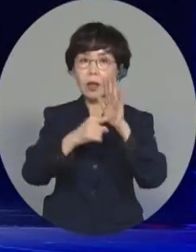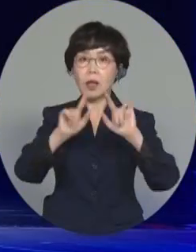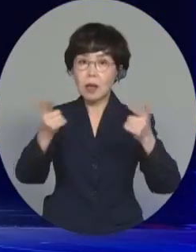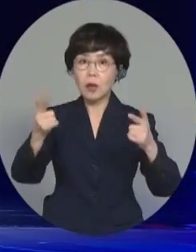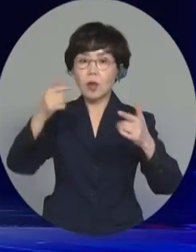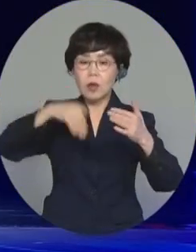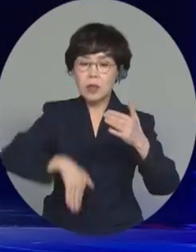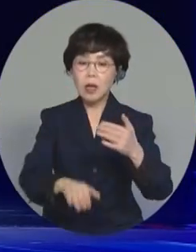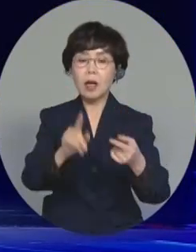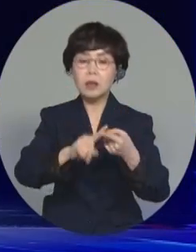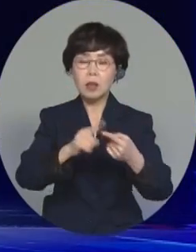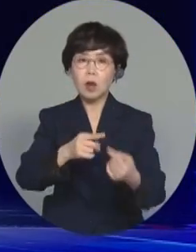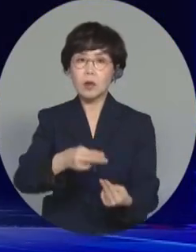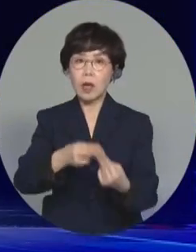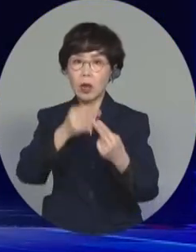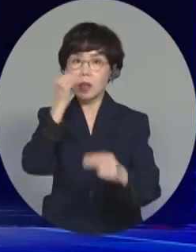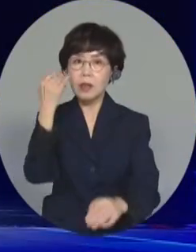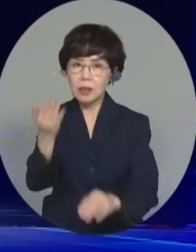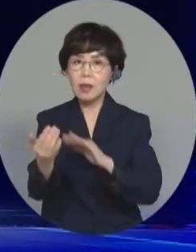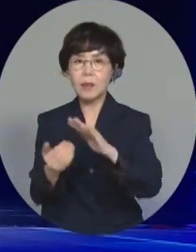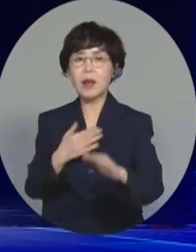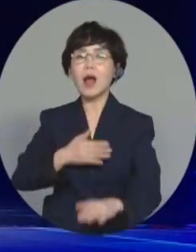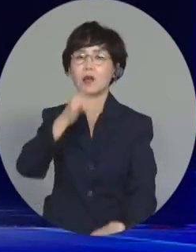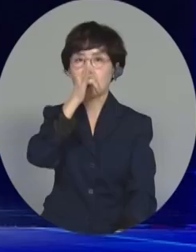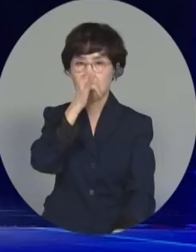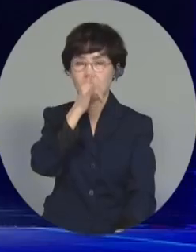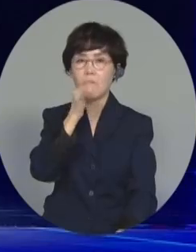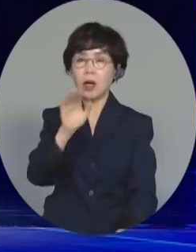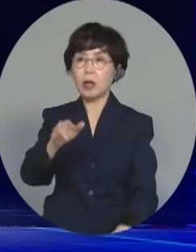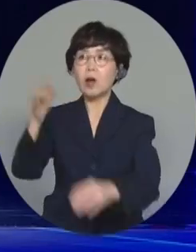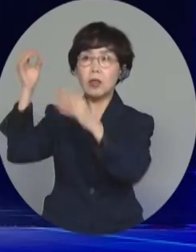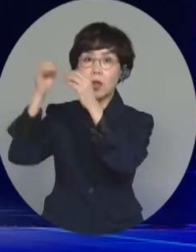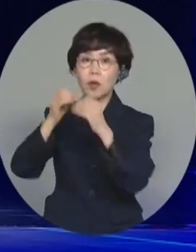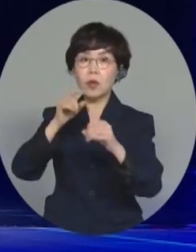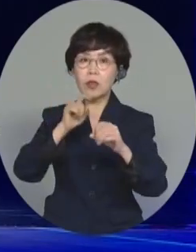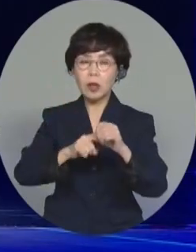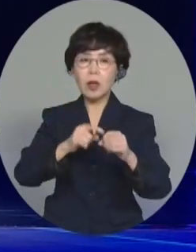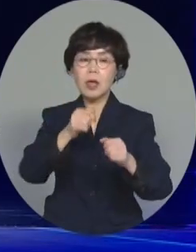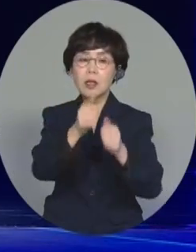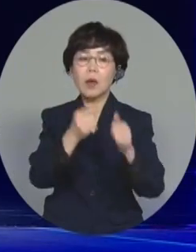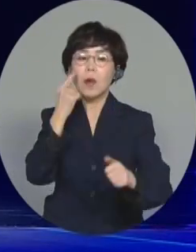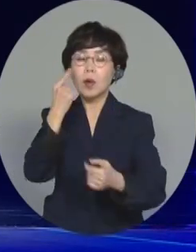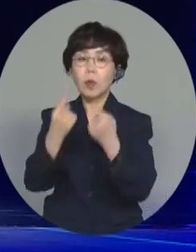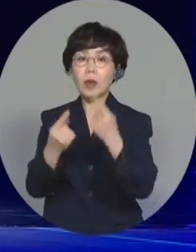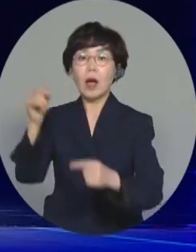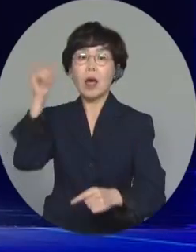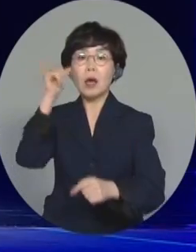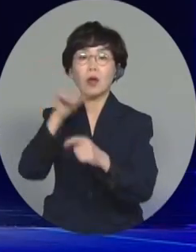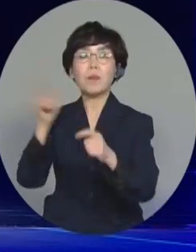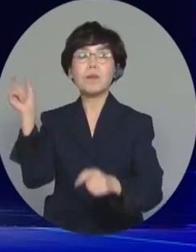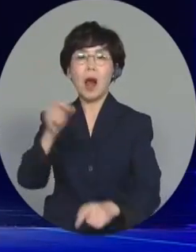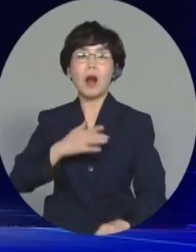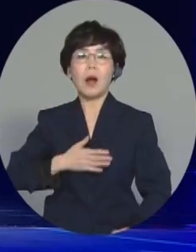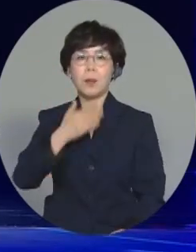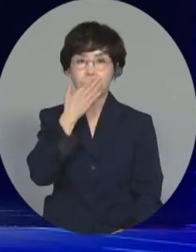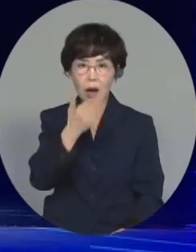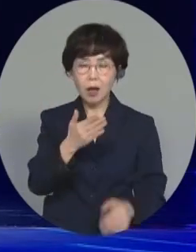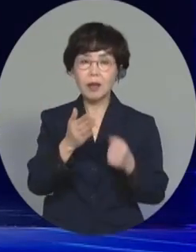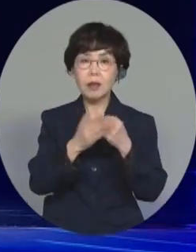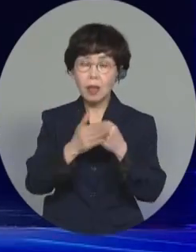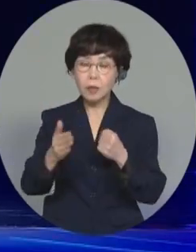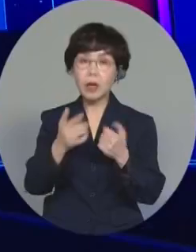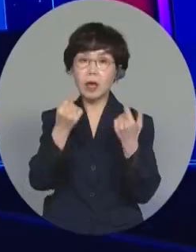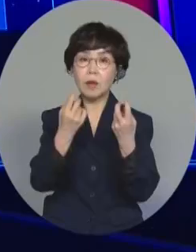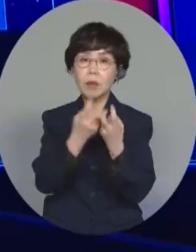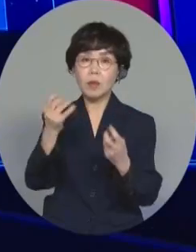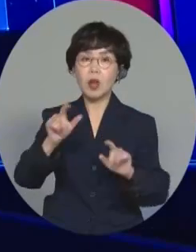있는지도 예측 가능하게 합니다. 이런 것을 전통적인 시뮬레이션보다 훨씬 더 AI가 빠르게 할 수 있습니다. 이렇게 되면서 우리는